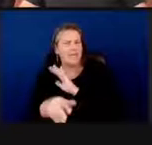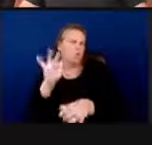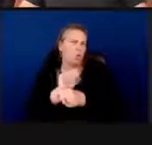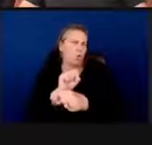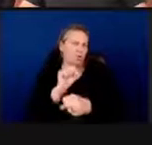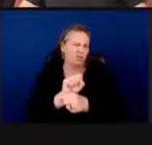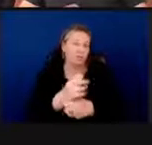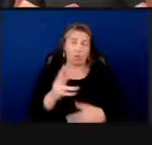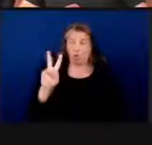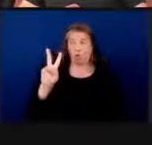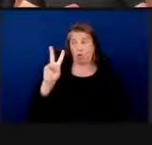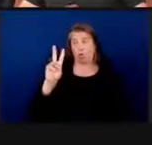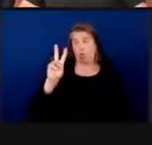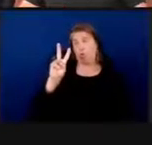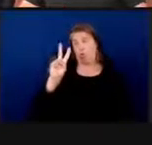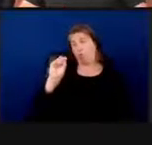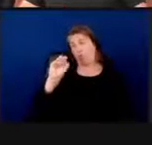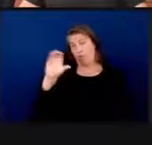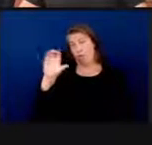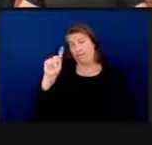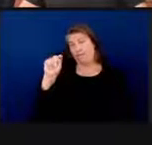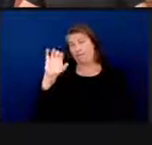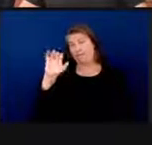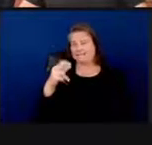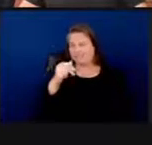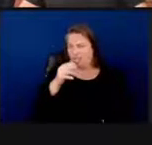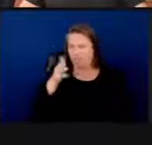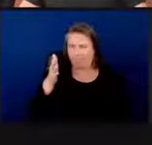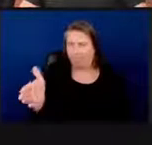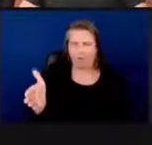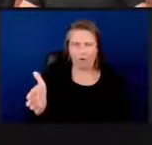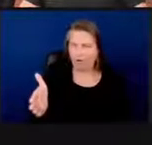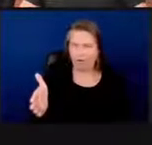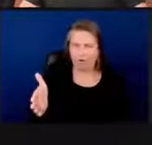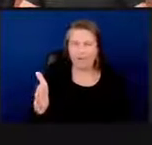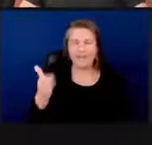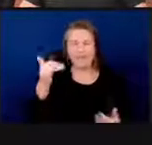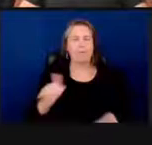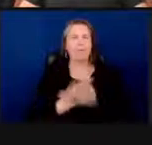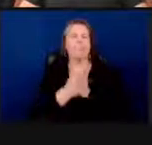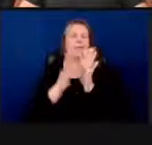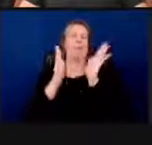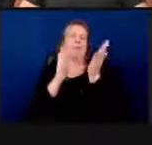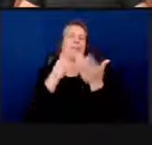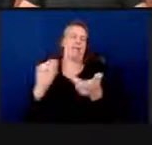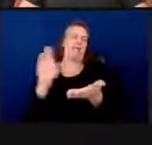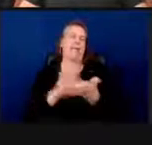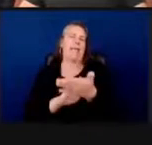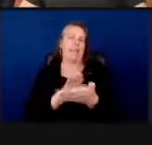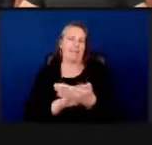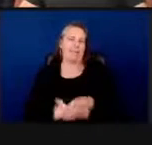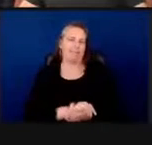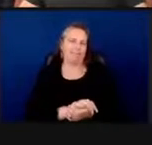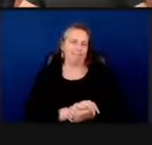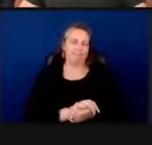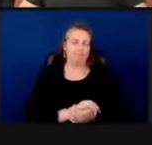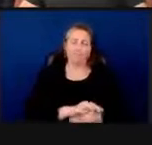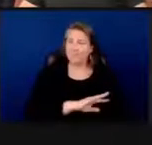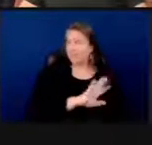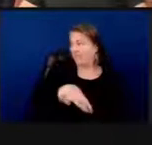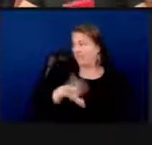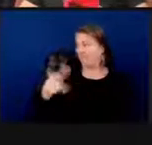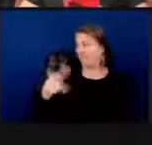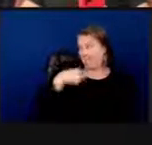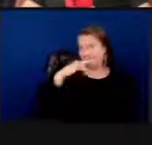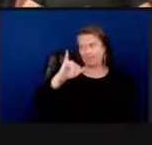من العمل الميداني والعمل المتخصص. نحن لدينا أكاديميات الآن. I'm not sure